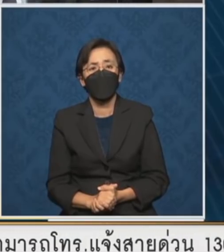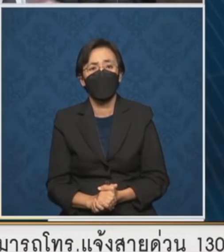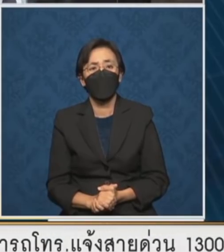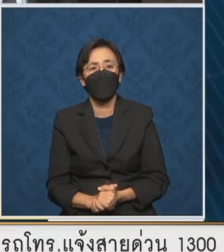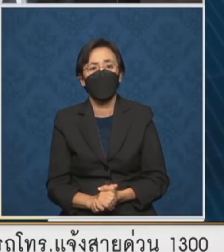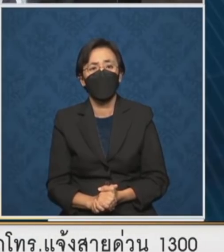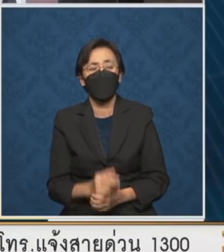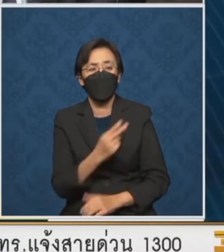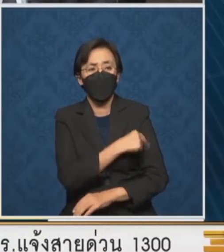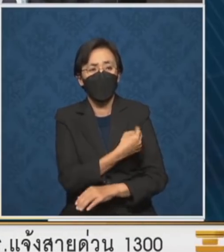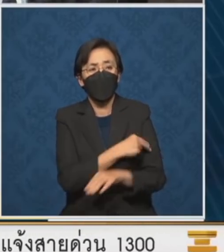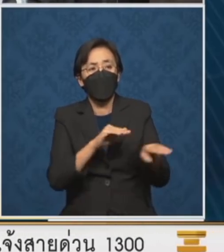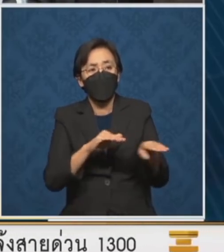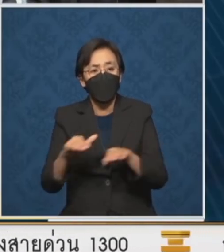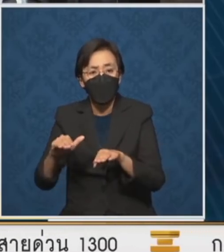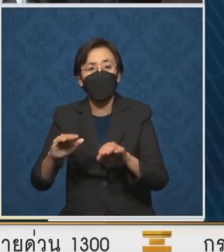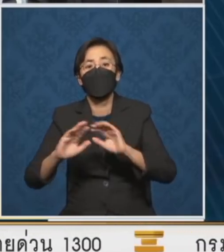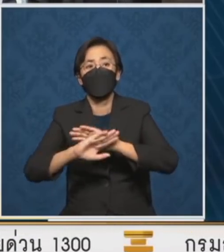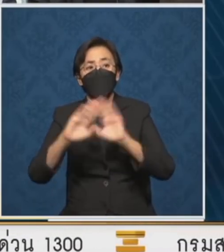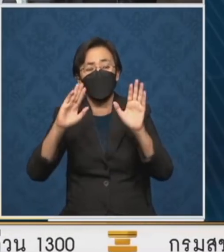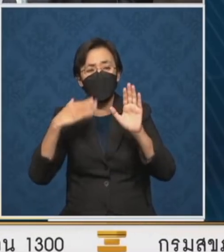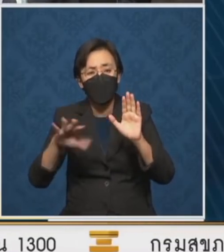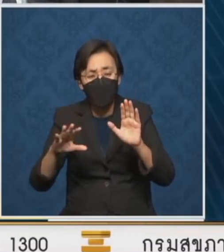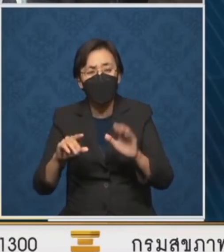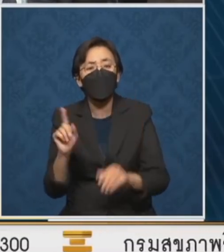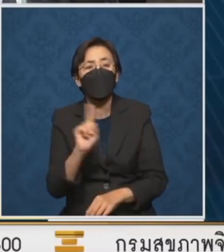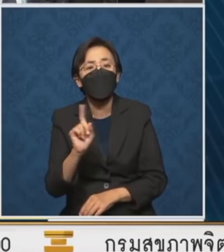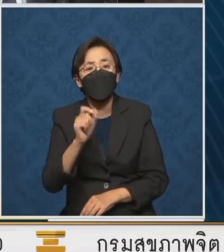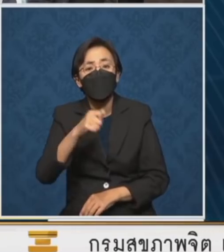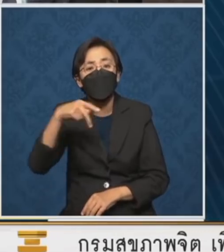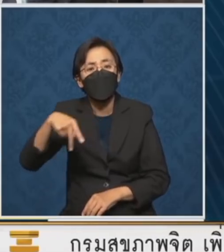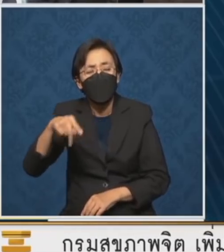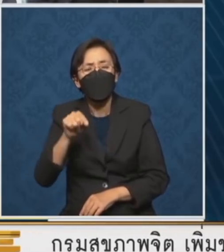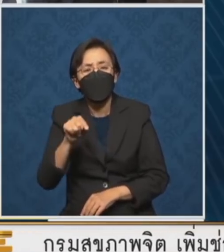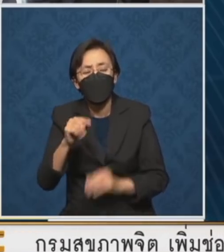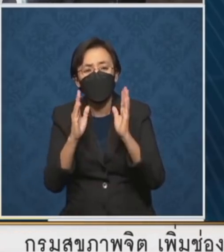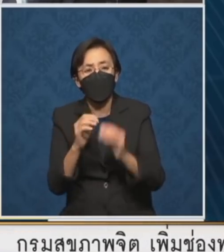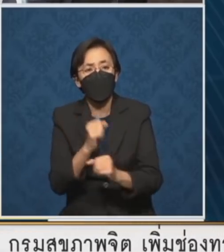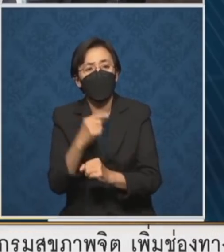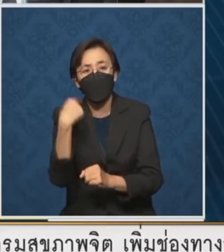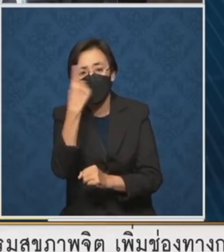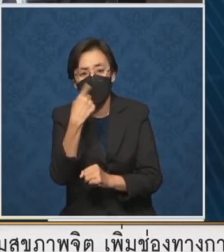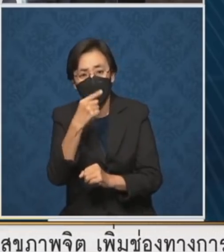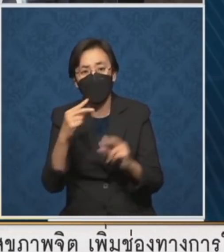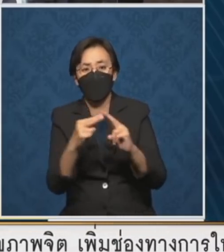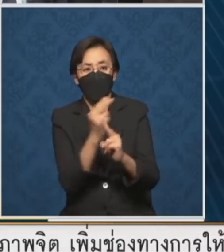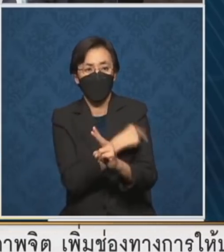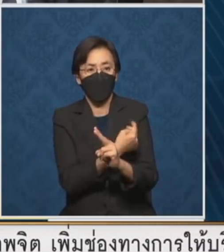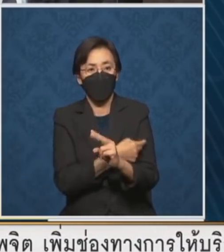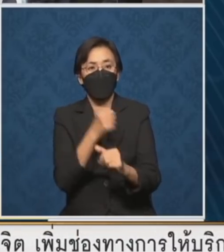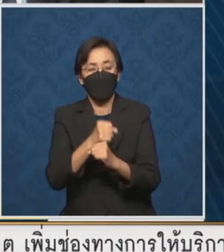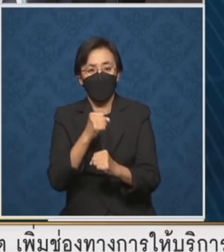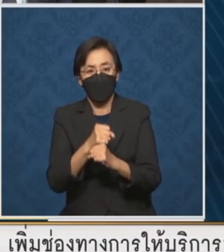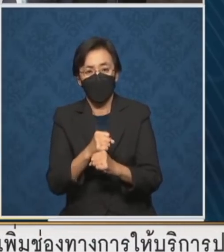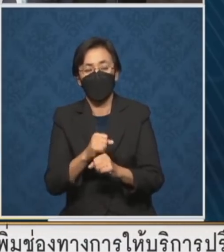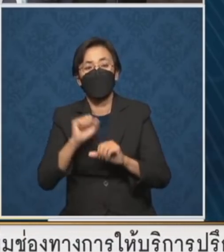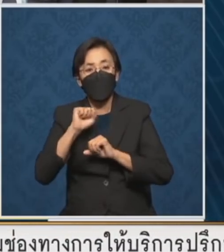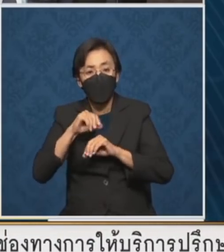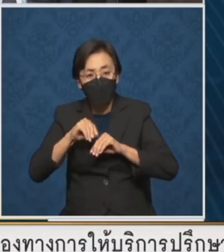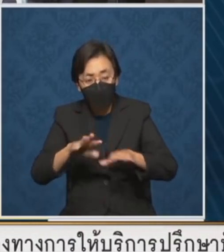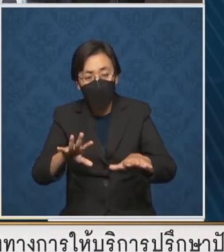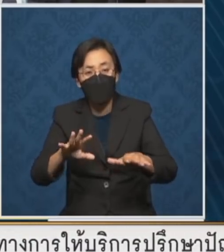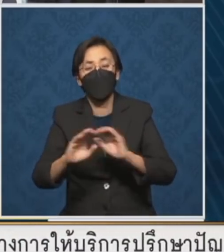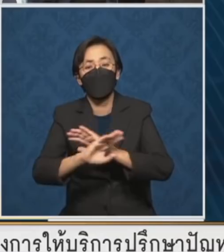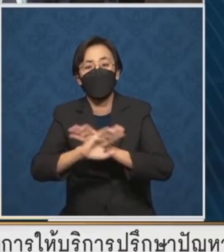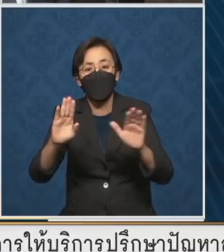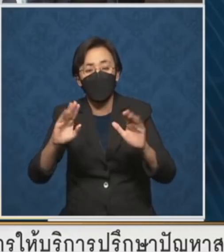และหมอพร้อมที่ยกเลิกไปเนี่ยนะครับก็เพราะว่าแอปนี้เนี่ยคนที่ทำคือกระทรวงสาธารณสุขครับตอนที่ประกาศยกเลิกกระ